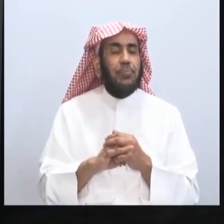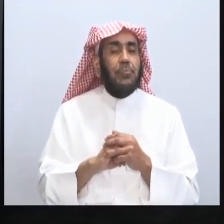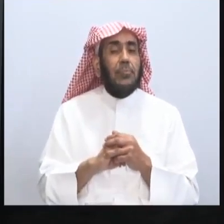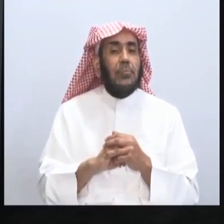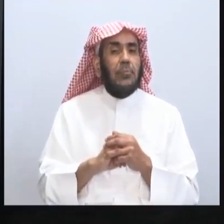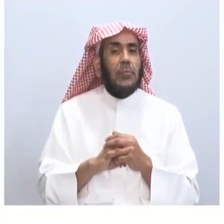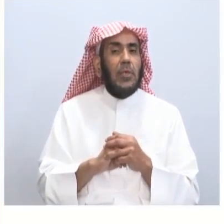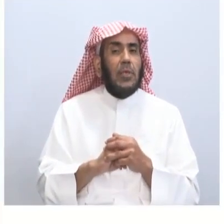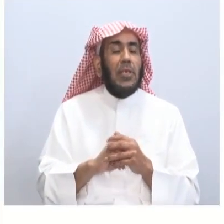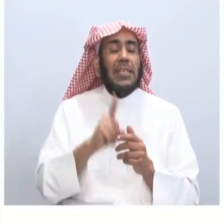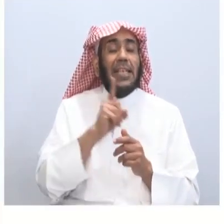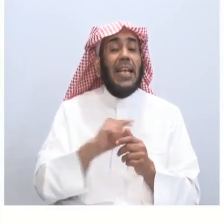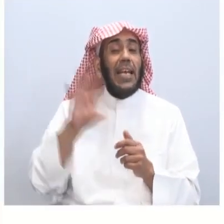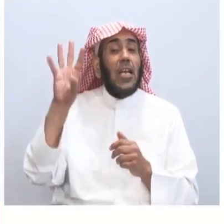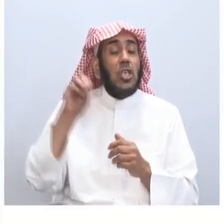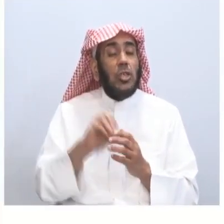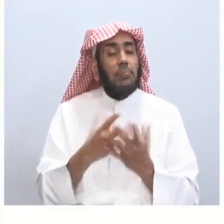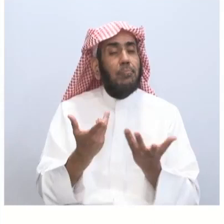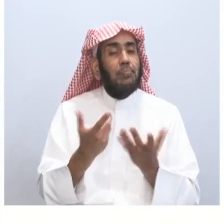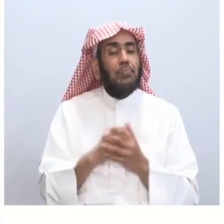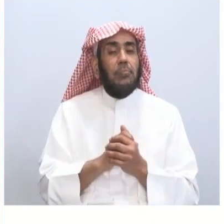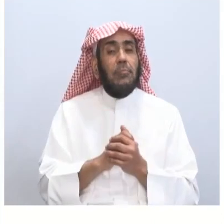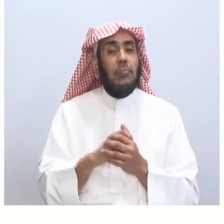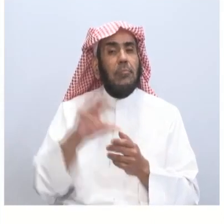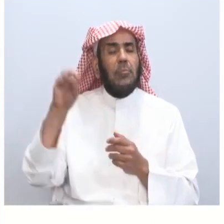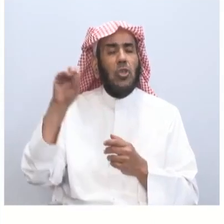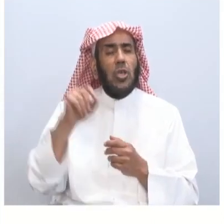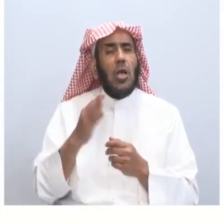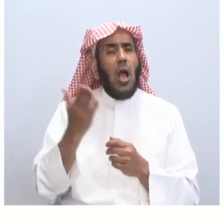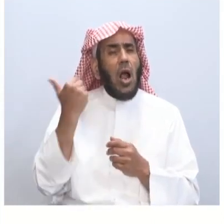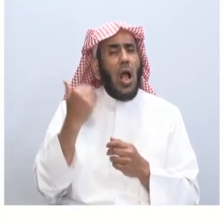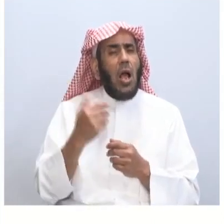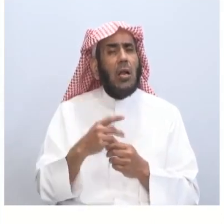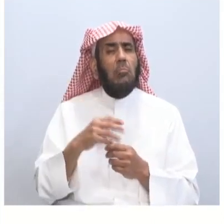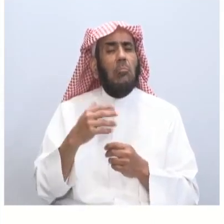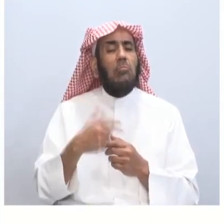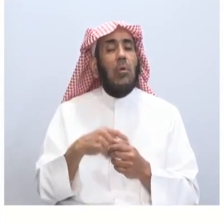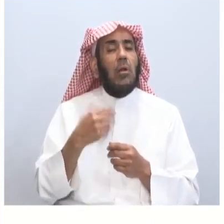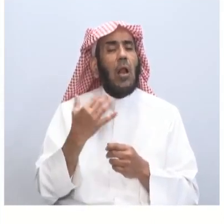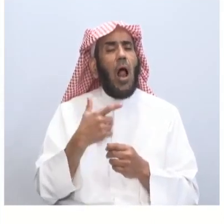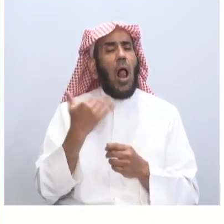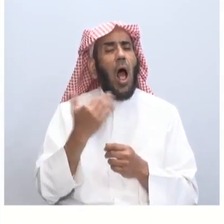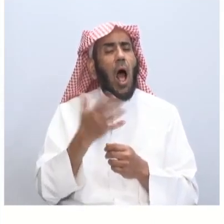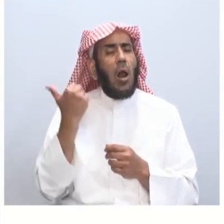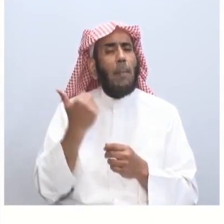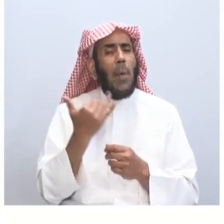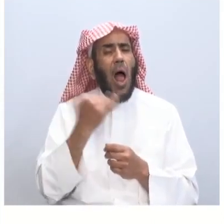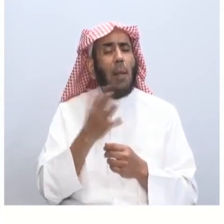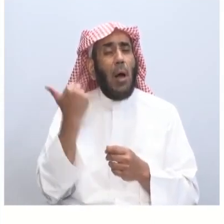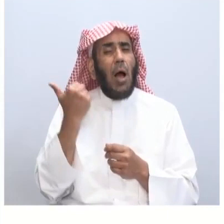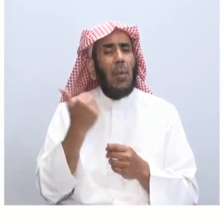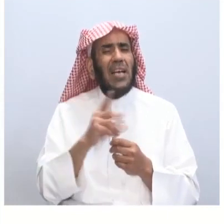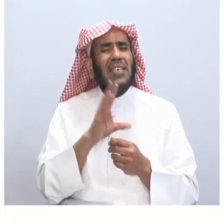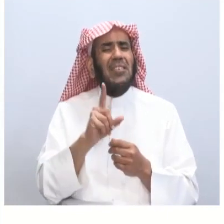الهجري التاريخ الهجري كان العرب قبل وضع التاريخ الهجري